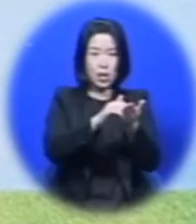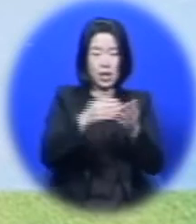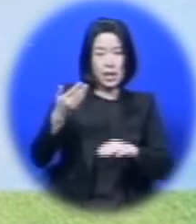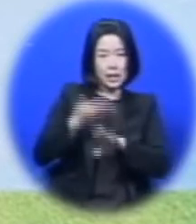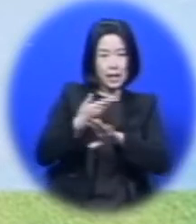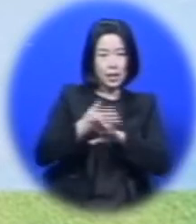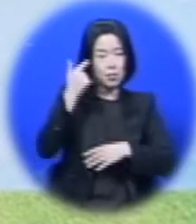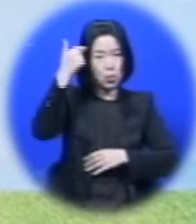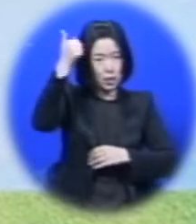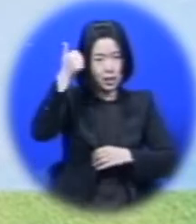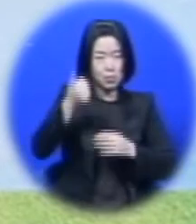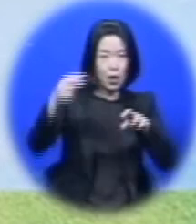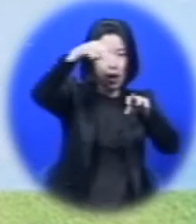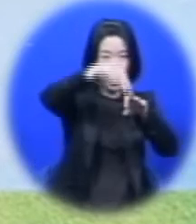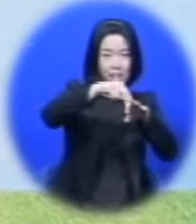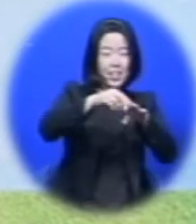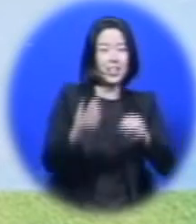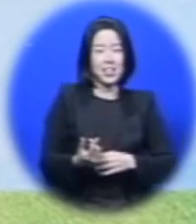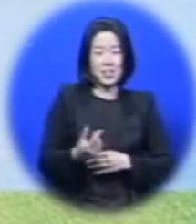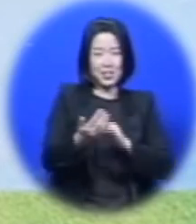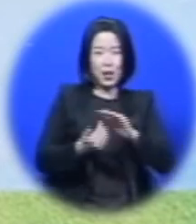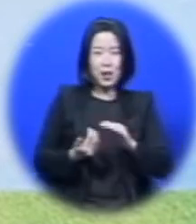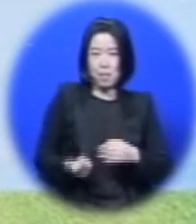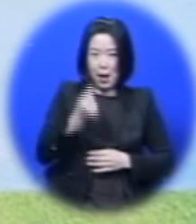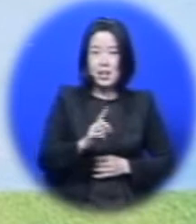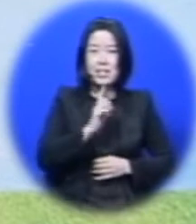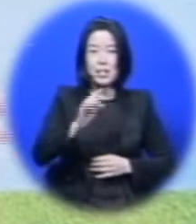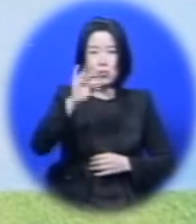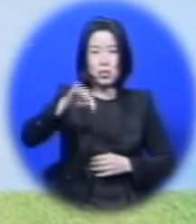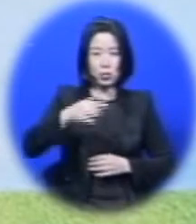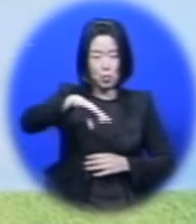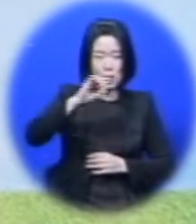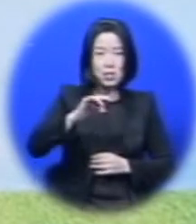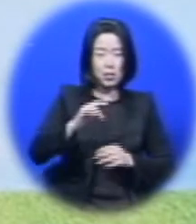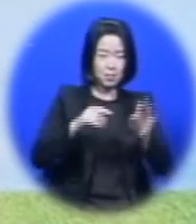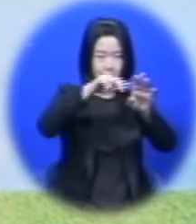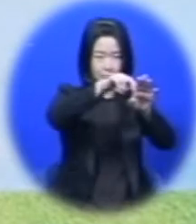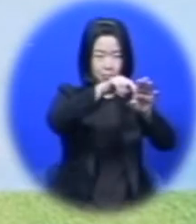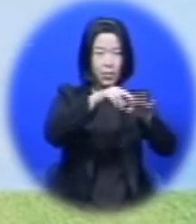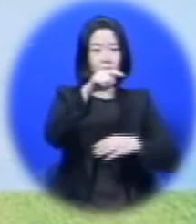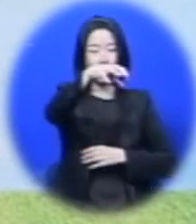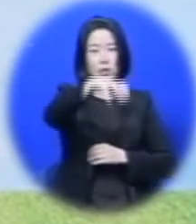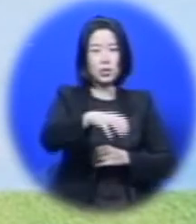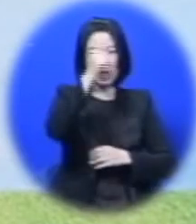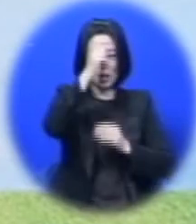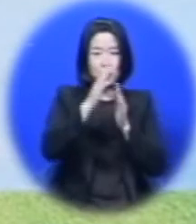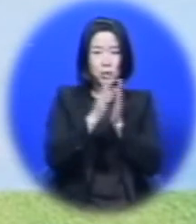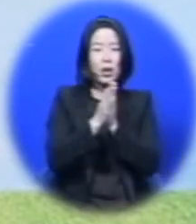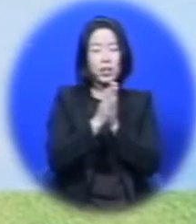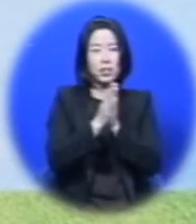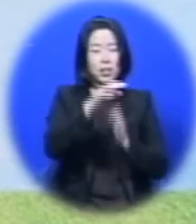올라오기 전에 1분이라도 먼저 기도해보고 싶어서 여러 목사님들이 계신데 또 유별나게 거기 기도하는 것도